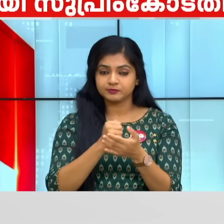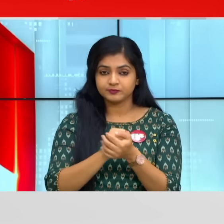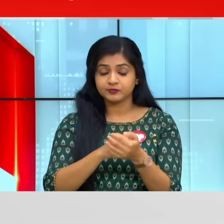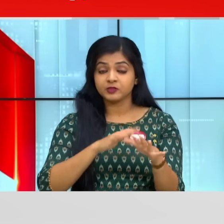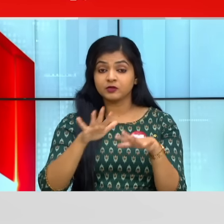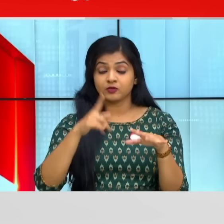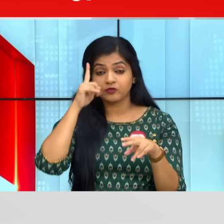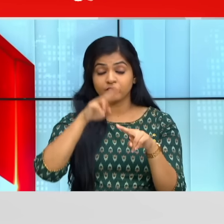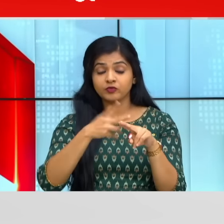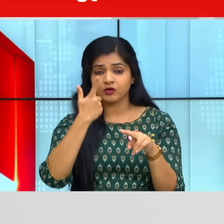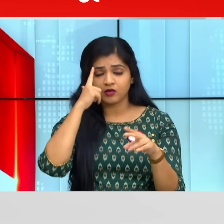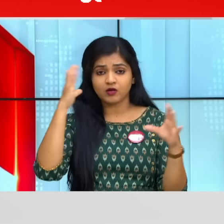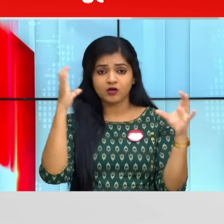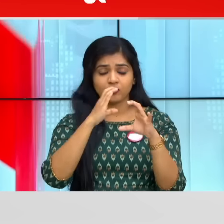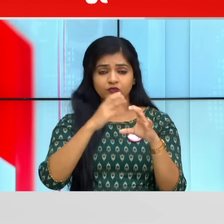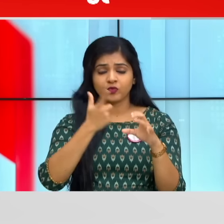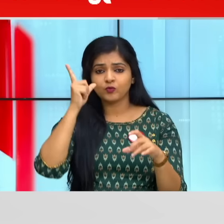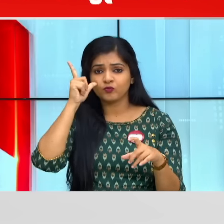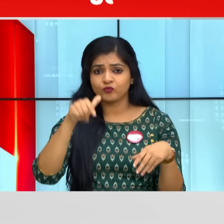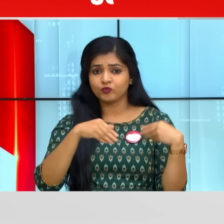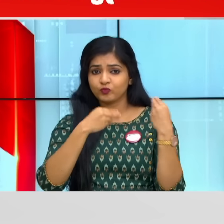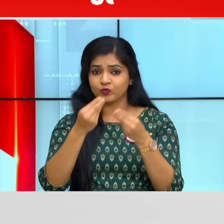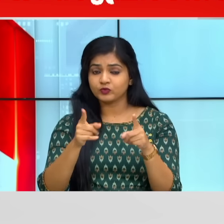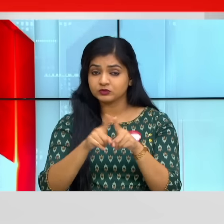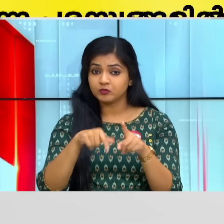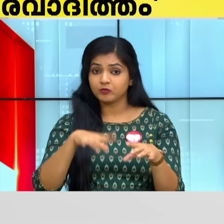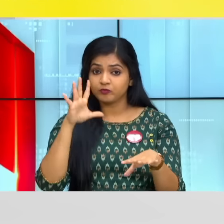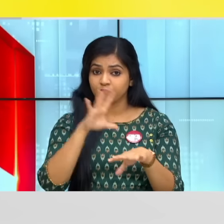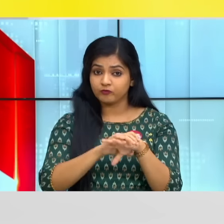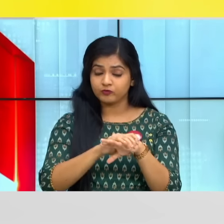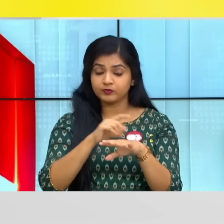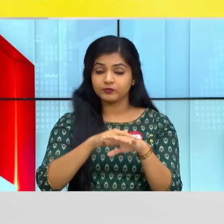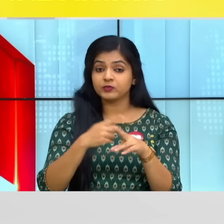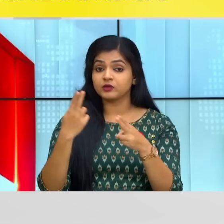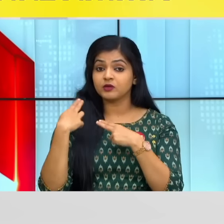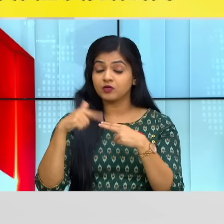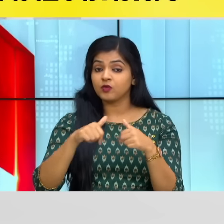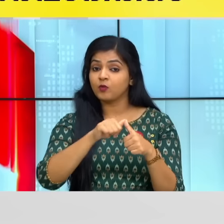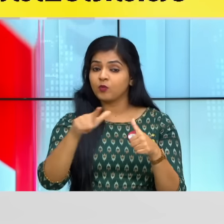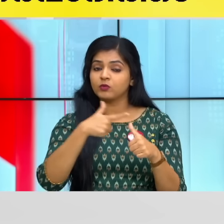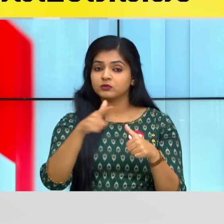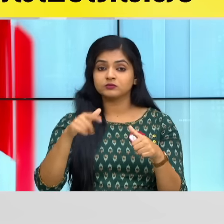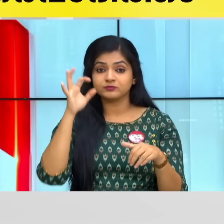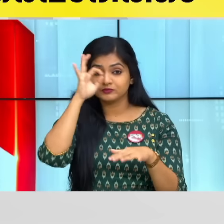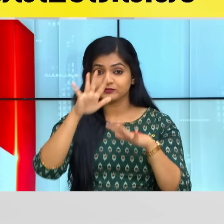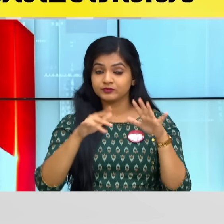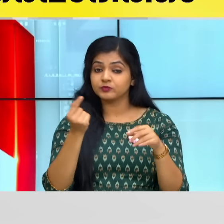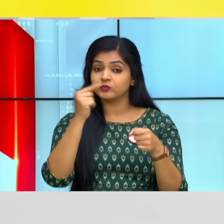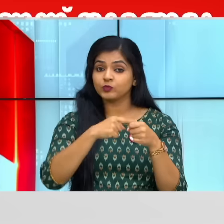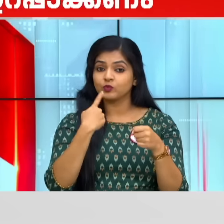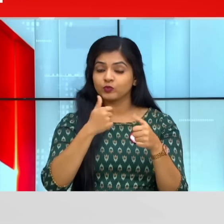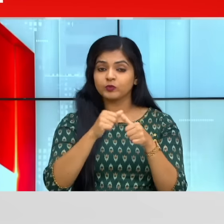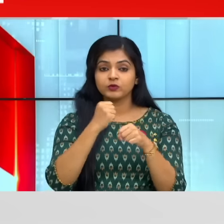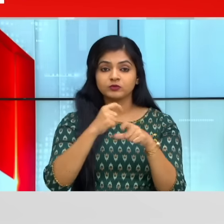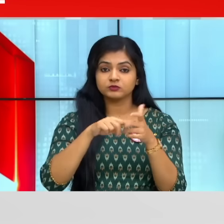സാഹചര്യത്തിൽ തെറ്റിദ്ധരിപ്പിക്കുന്ന വിധത്തിൽ കാര്യങ്ങൾ തെളിഞ്ഞാൽ ഈ ബാധ്യത ഇങ്ങനെയുള്ളവരെല്ലാവരും ഒരുമിച്ച് ഏറ്റെടുക്കേണ്ടി വരുമെന്നും സുപ്രീം